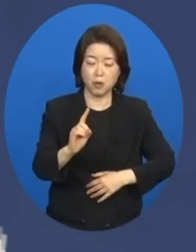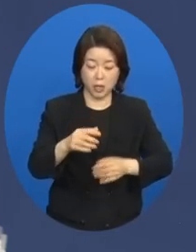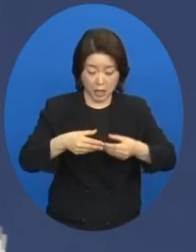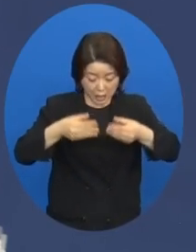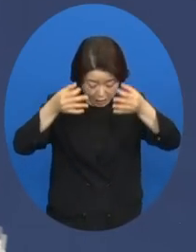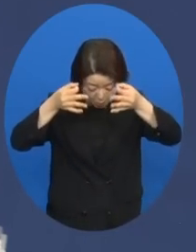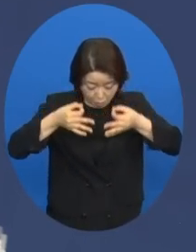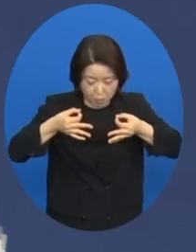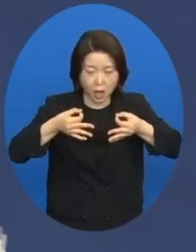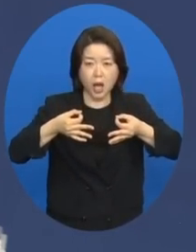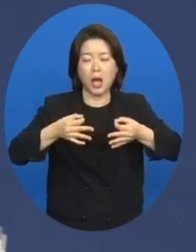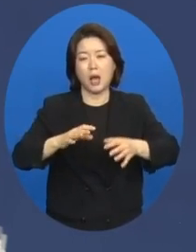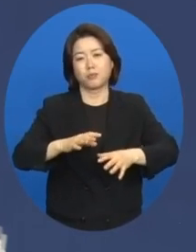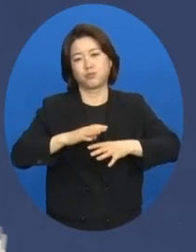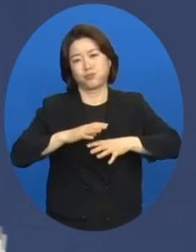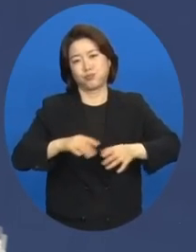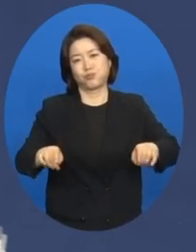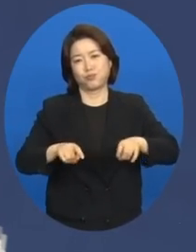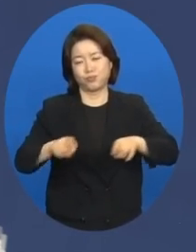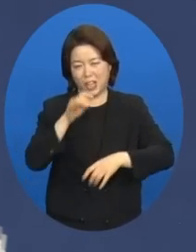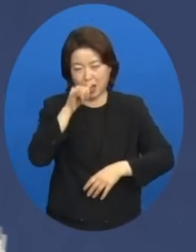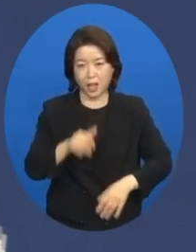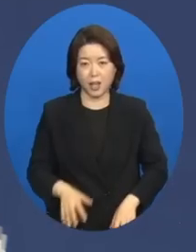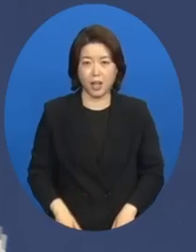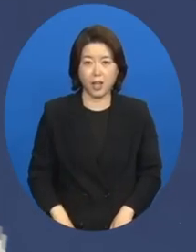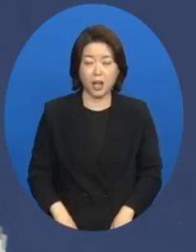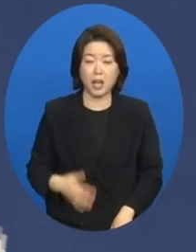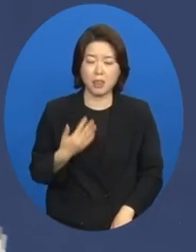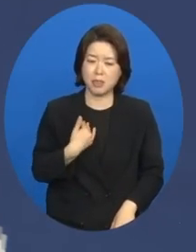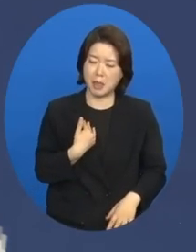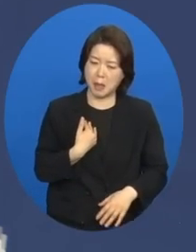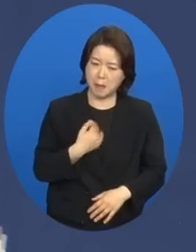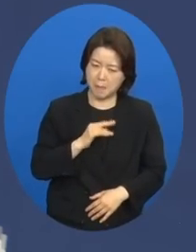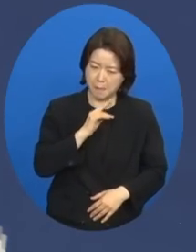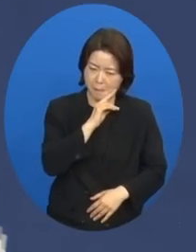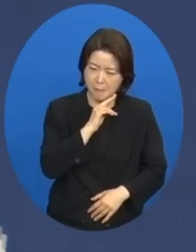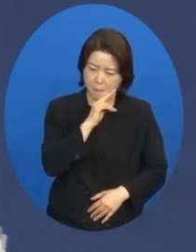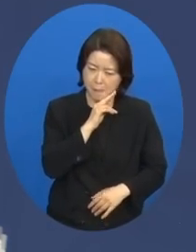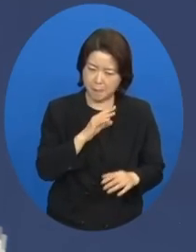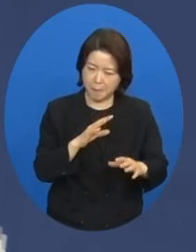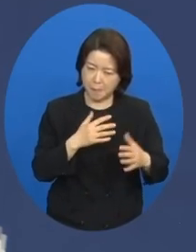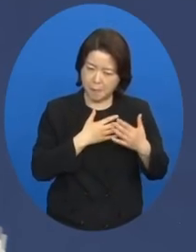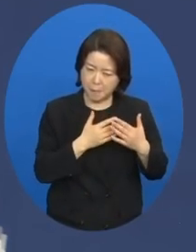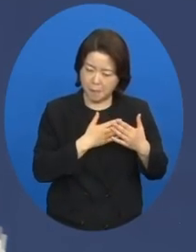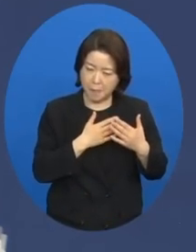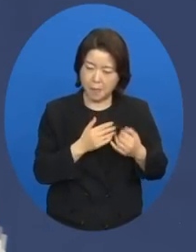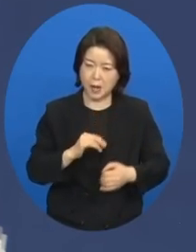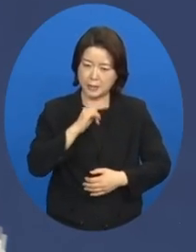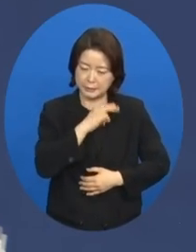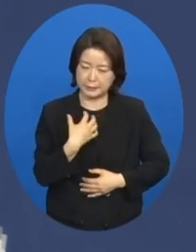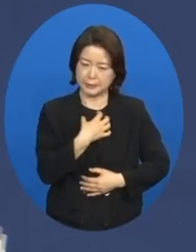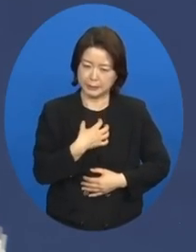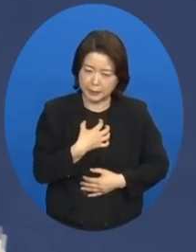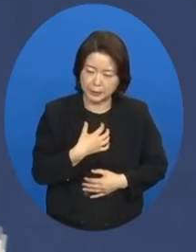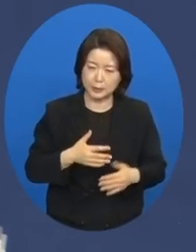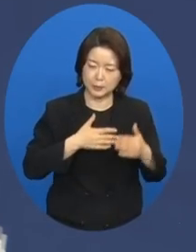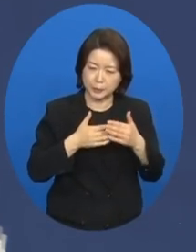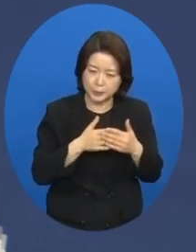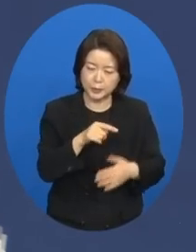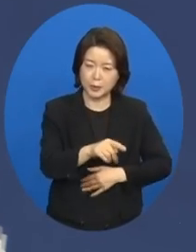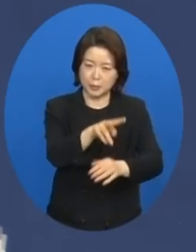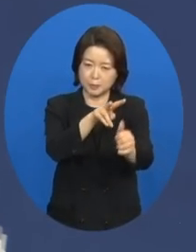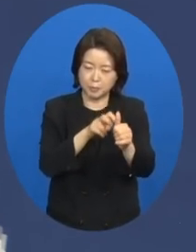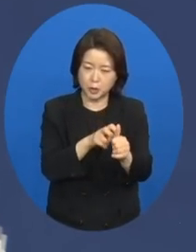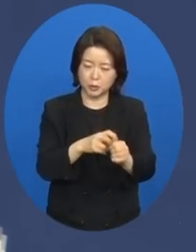불안한지. 그러니까 의심하고 내 미래가 늘 두려움이 많고 의심, 걱정, 두려움,